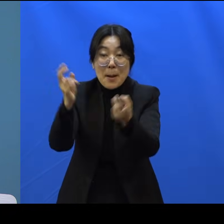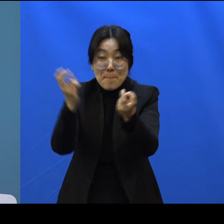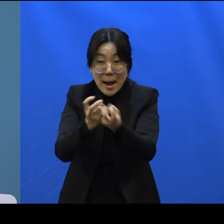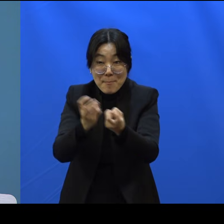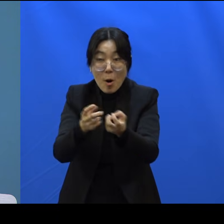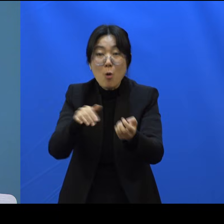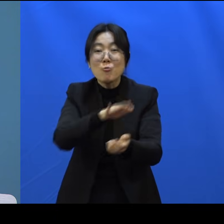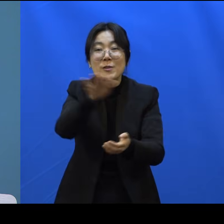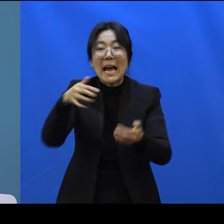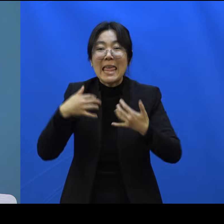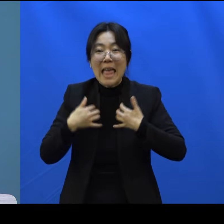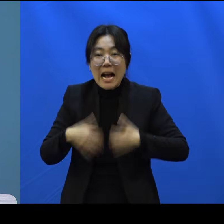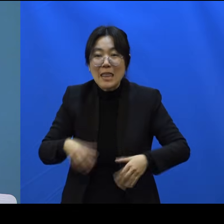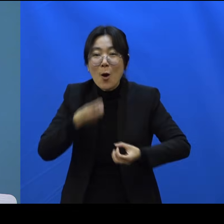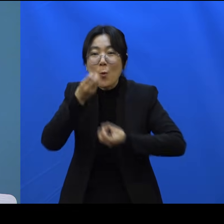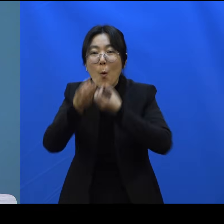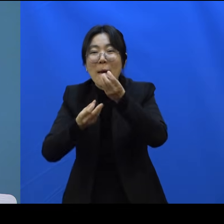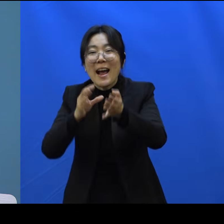드러내신 이야기.